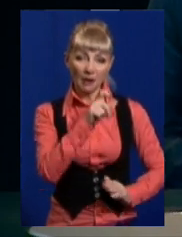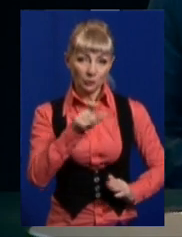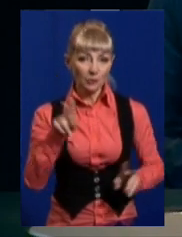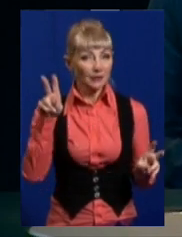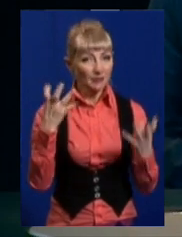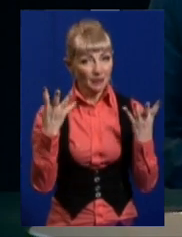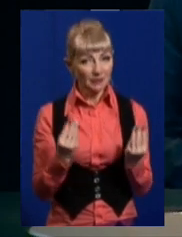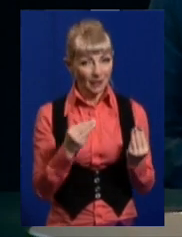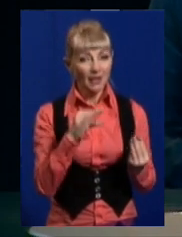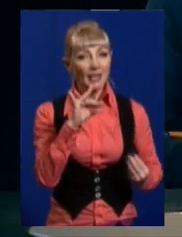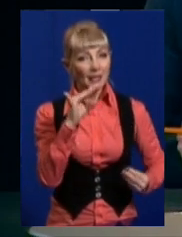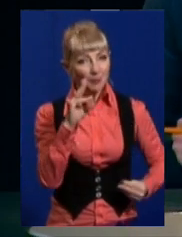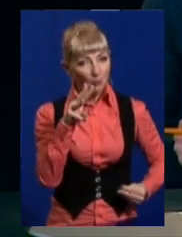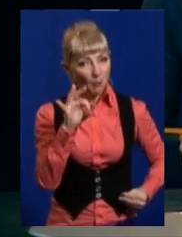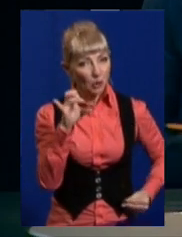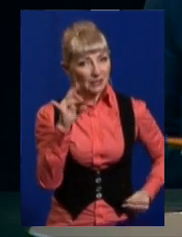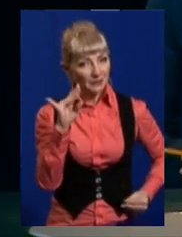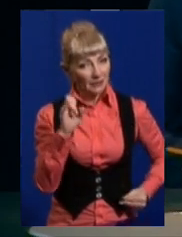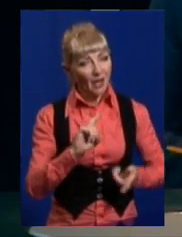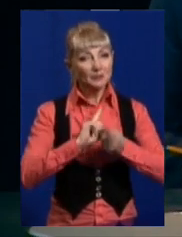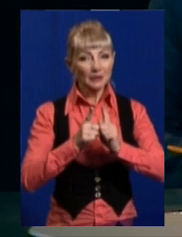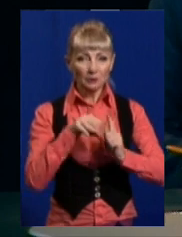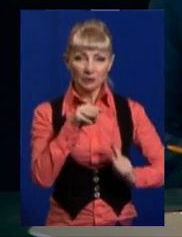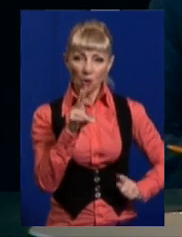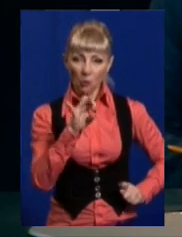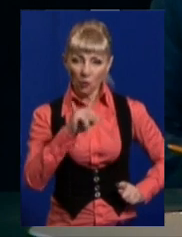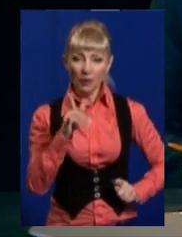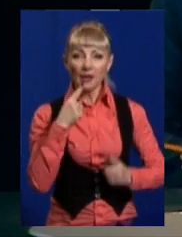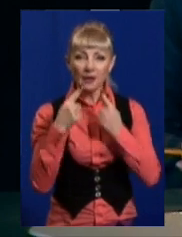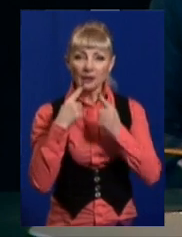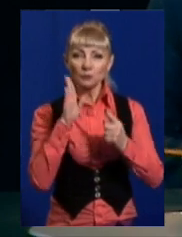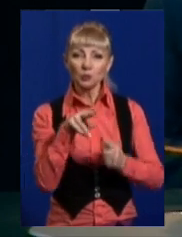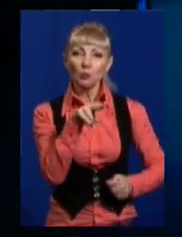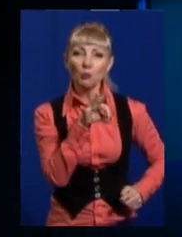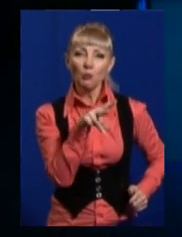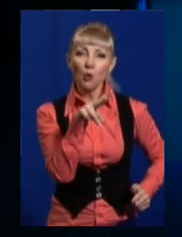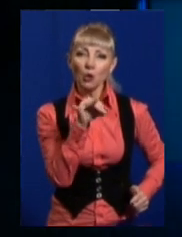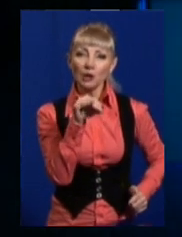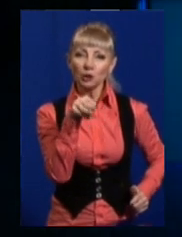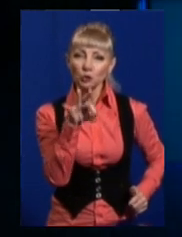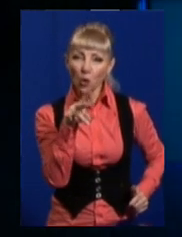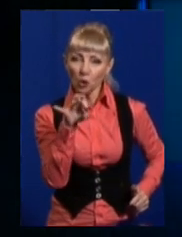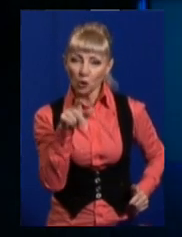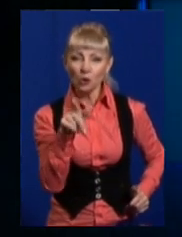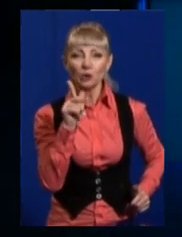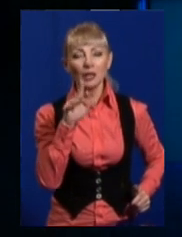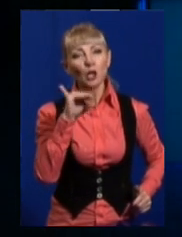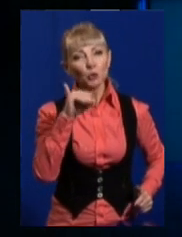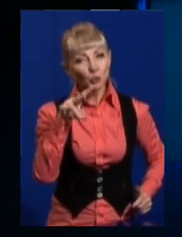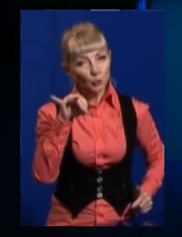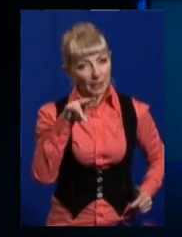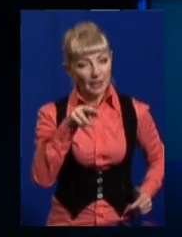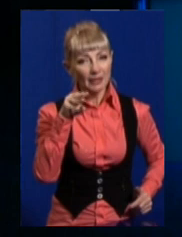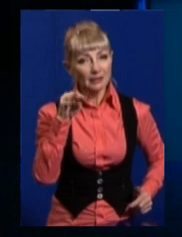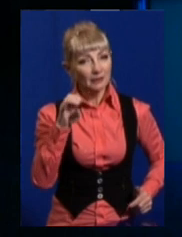Я, Інна Москвіна, мови жестів, перекладає Тетяна Коваль. А говорити будемо із політологом Юлією Біденко. Вітаю вас. Доброго вечора. Ну,